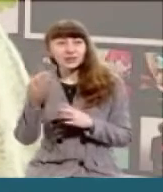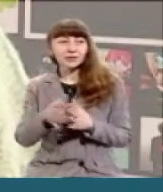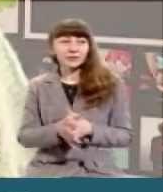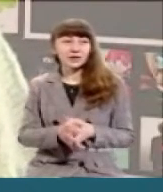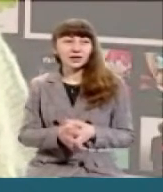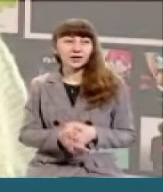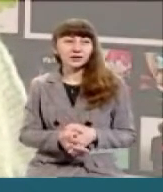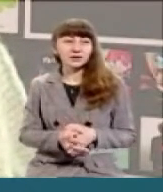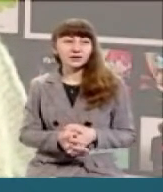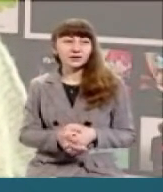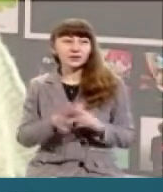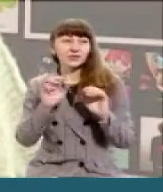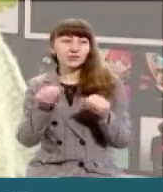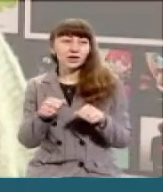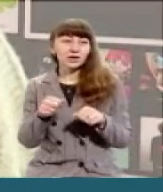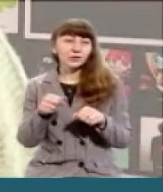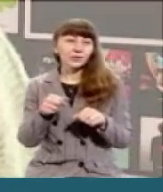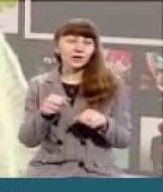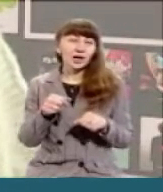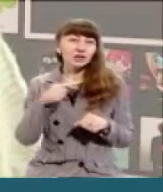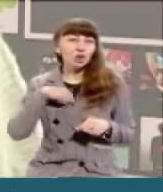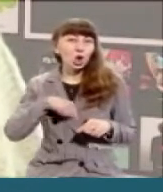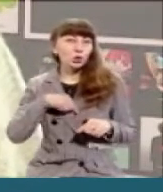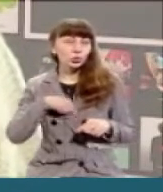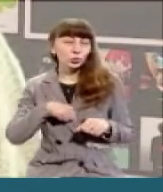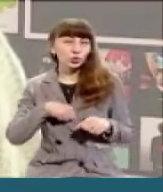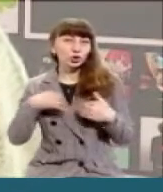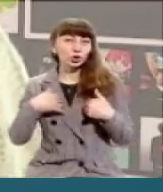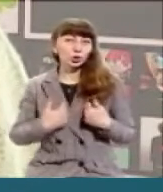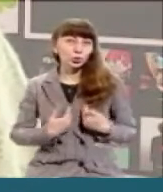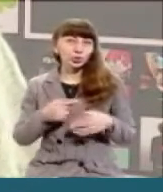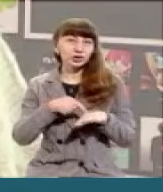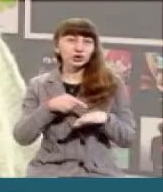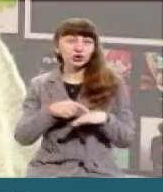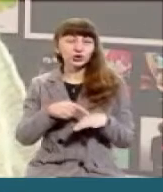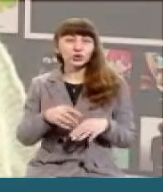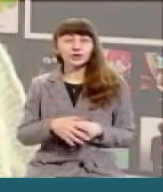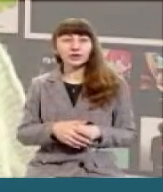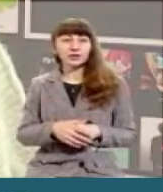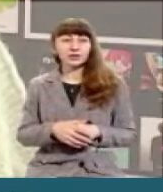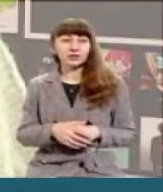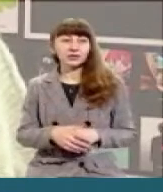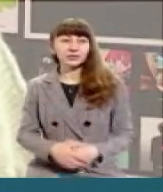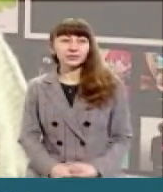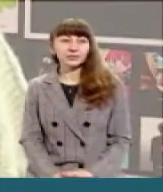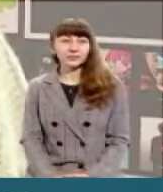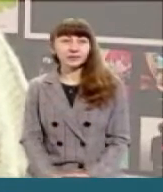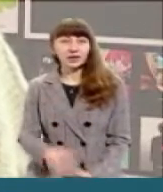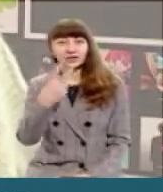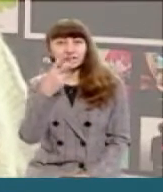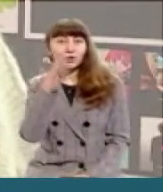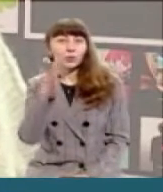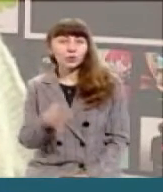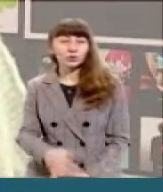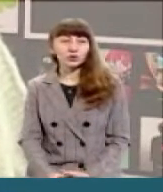прошлом, возможно, какие-то ностальгические ноты, ну и, конечно, размышления о будущем. И, может быть, даже